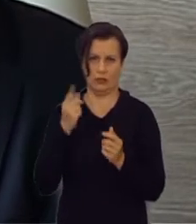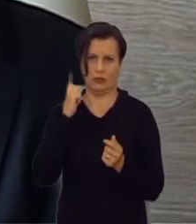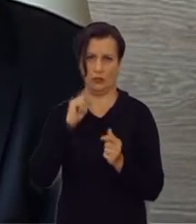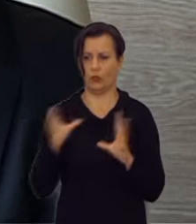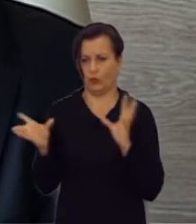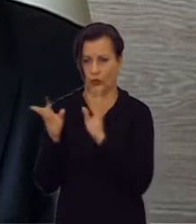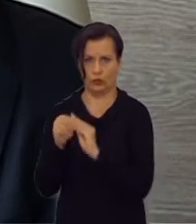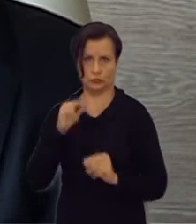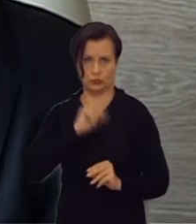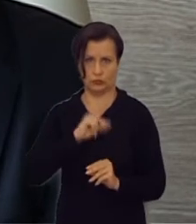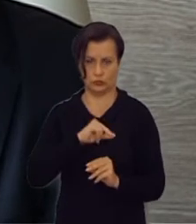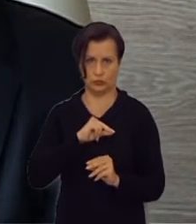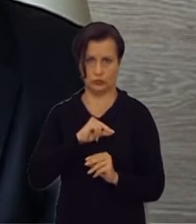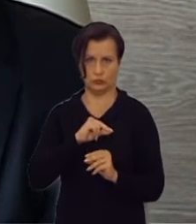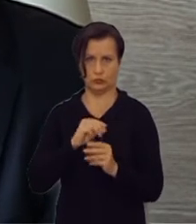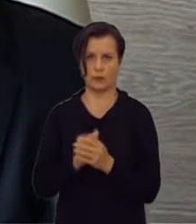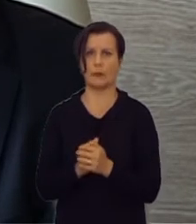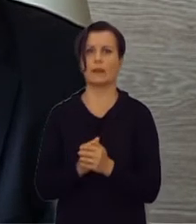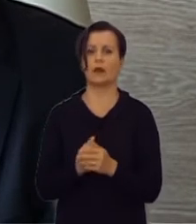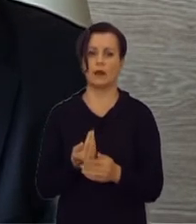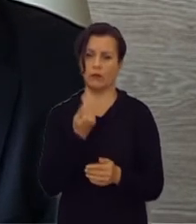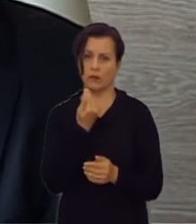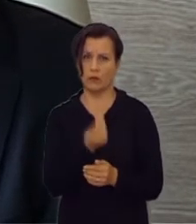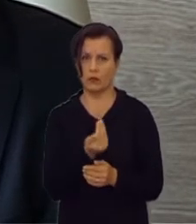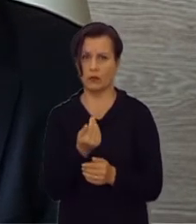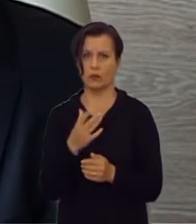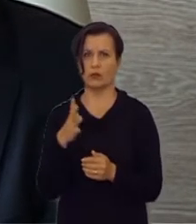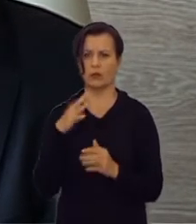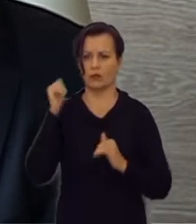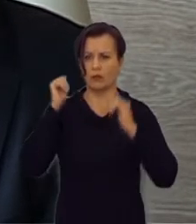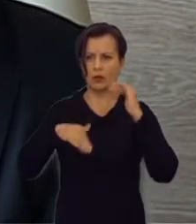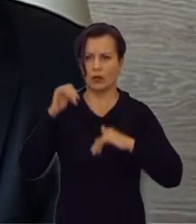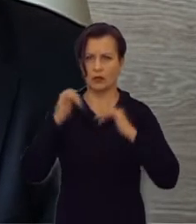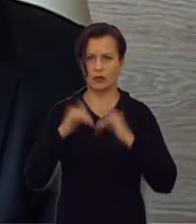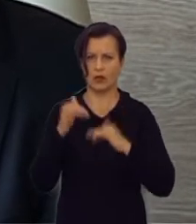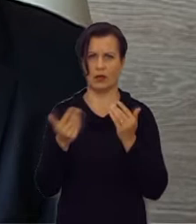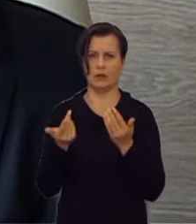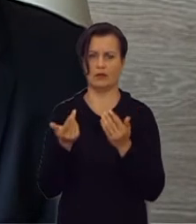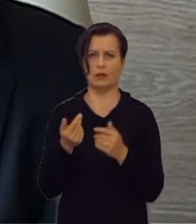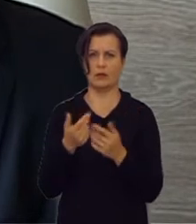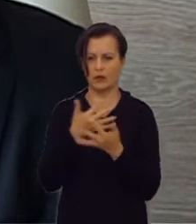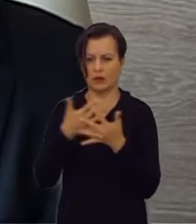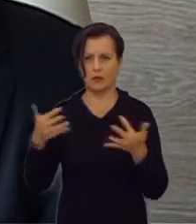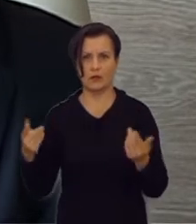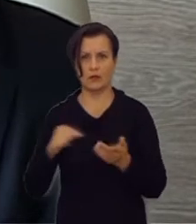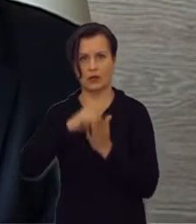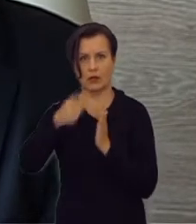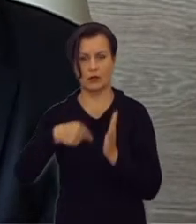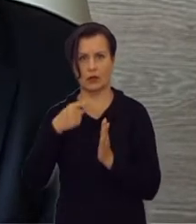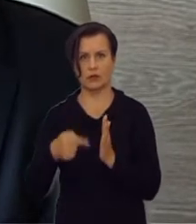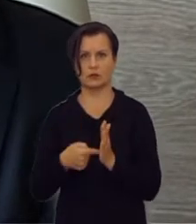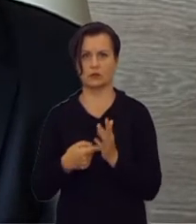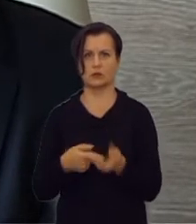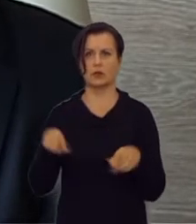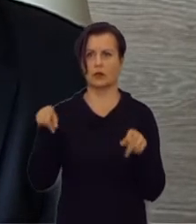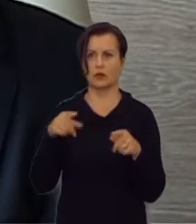mažiau yra. Ir atskiri sprendimai priimami vadovaujantis tą sveiką logiką. Taigi aš tikiu,